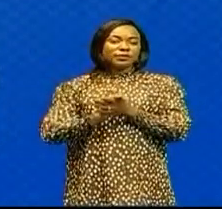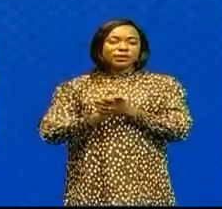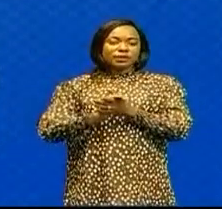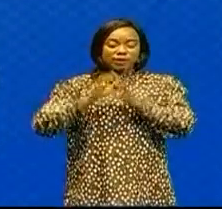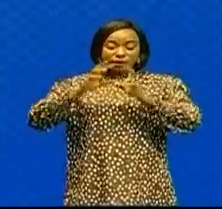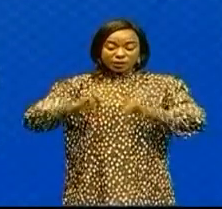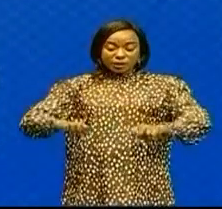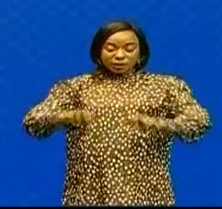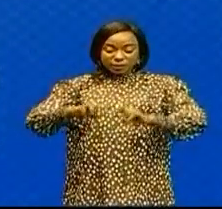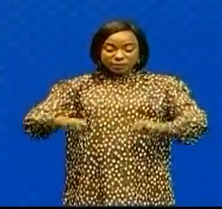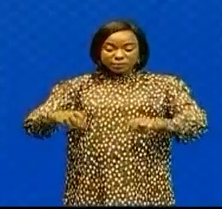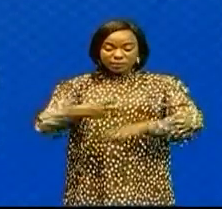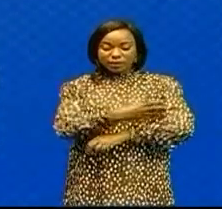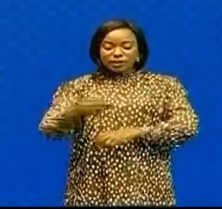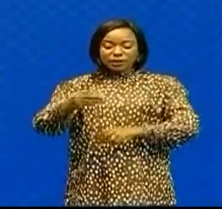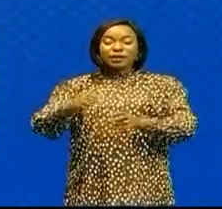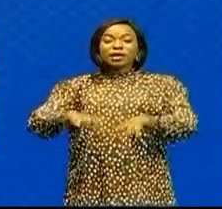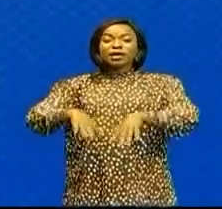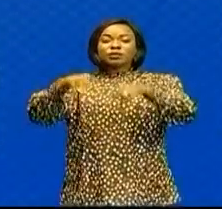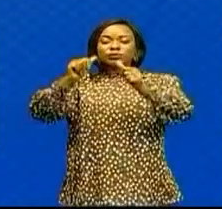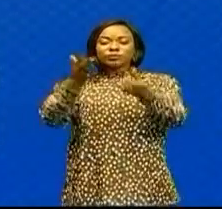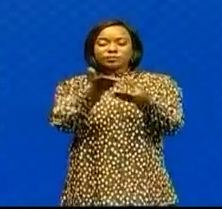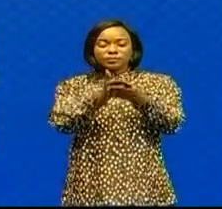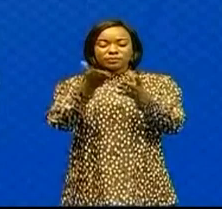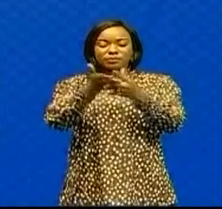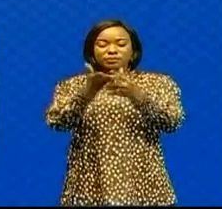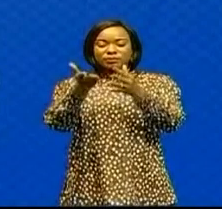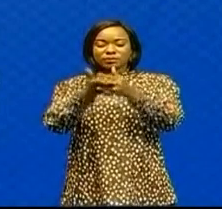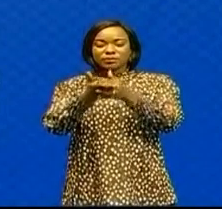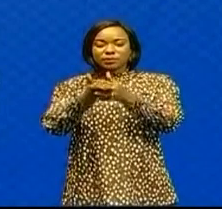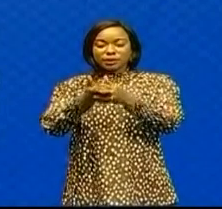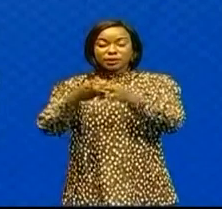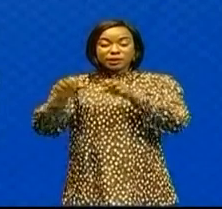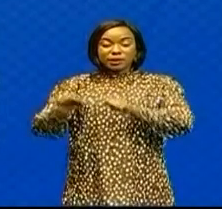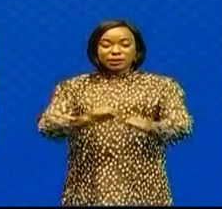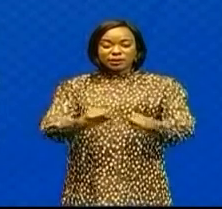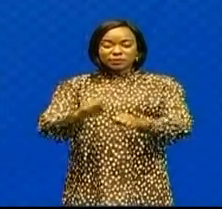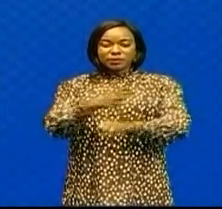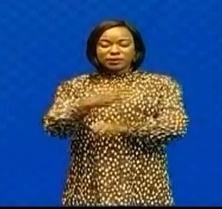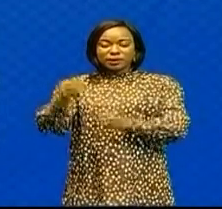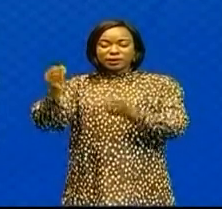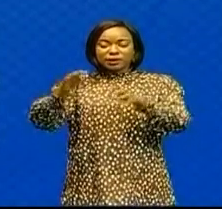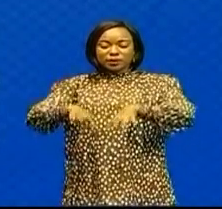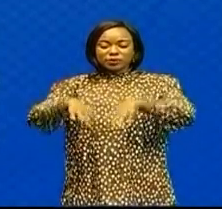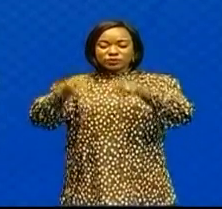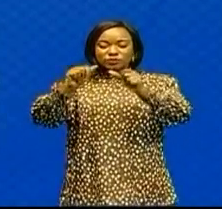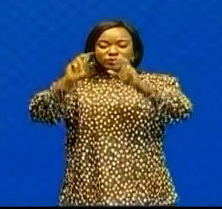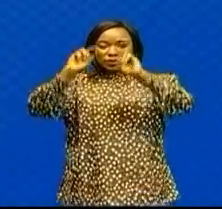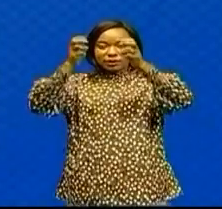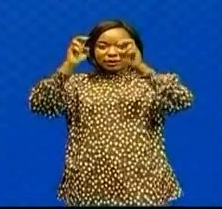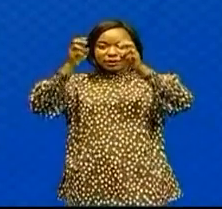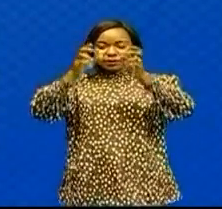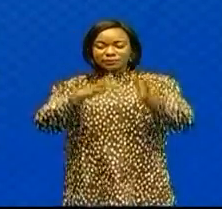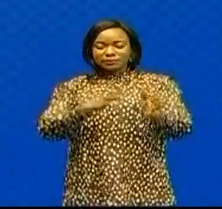examen et adoption des dossiers, examen et adoption des textes.